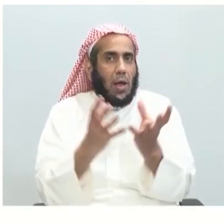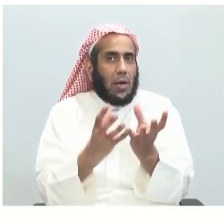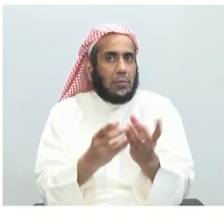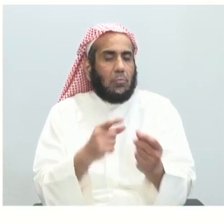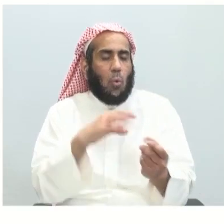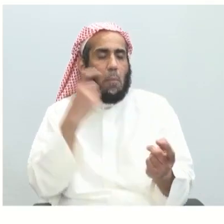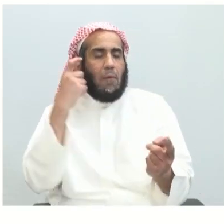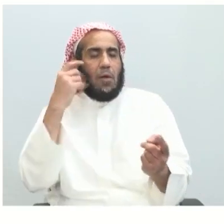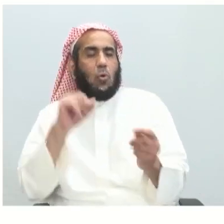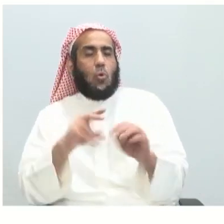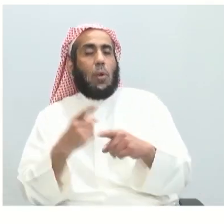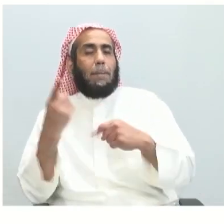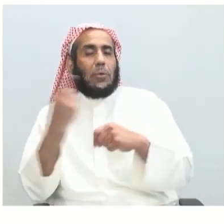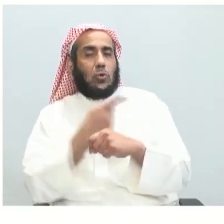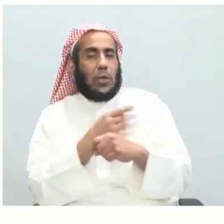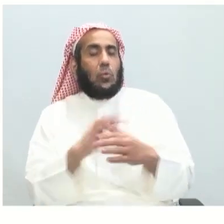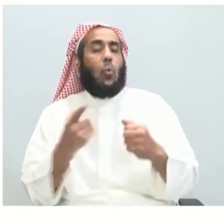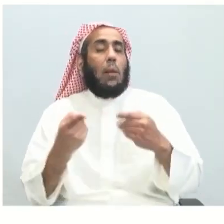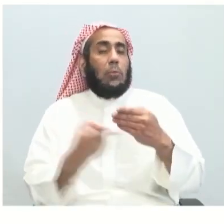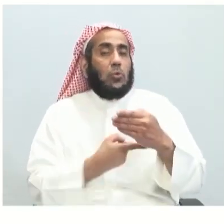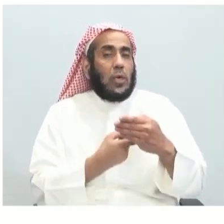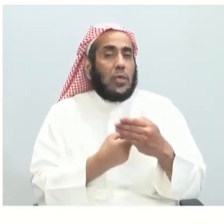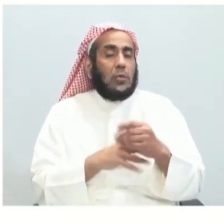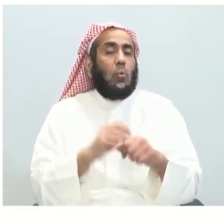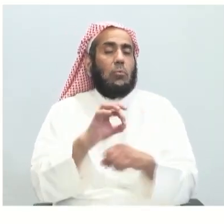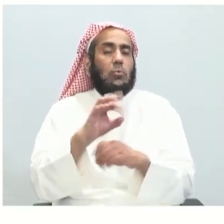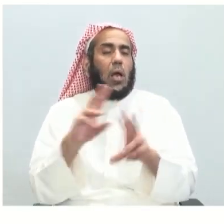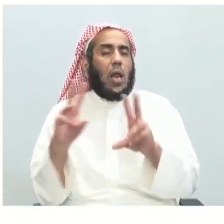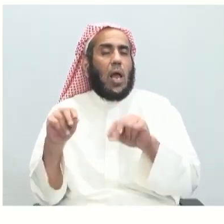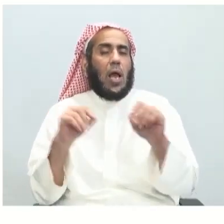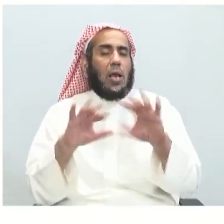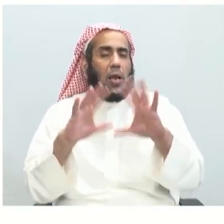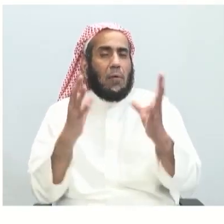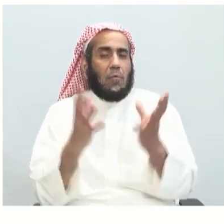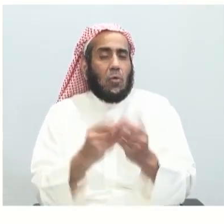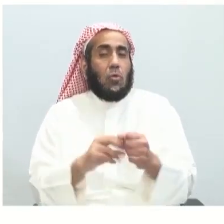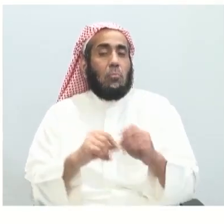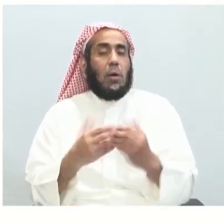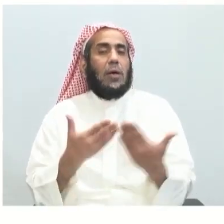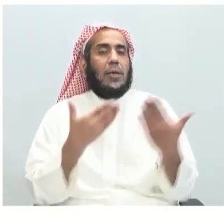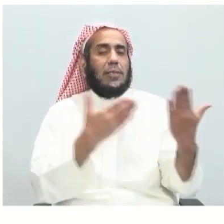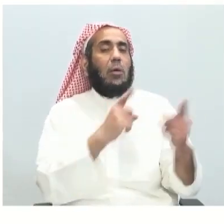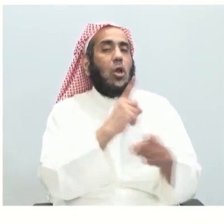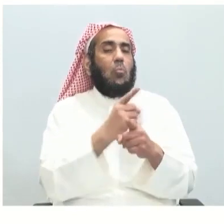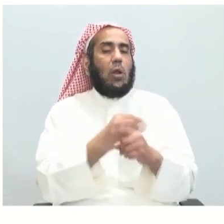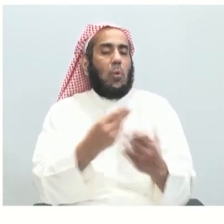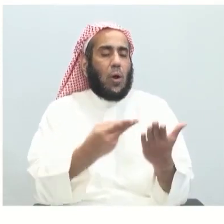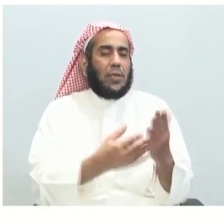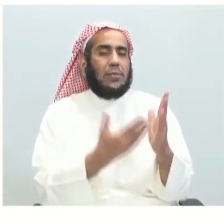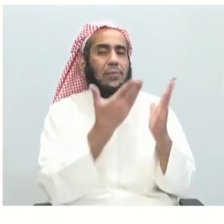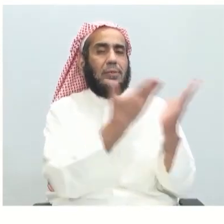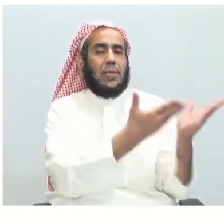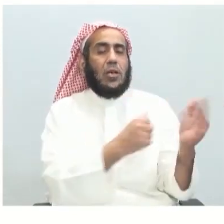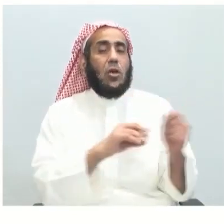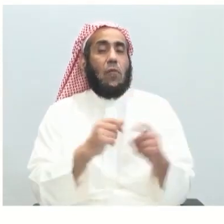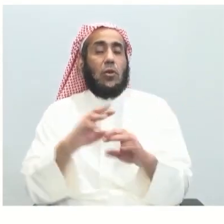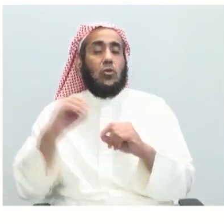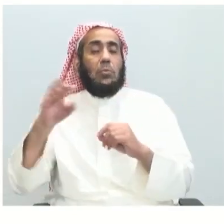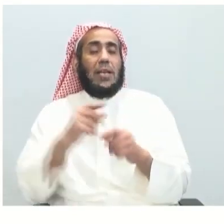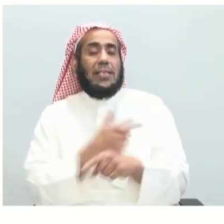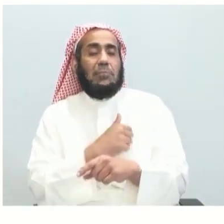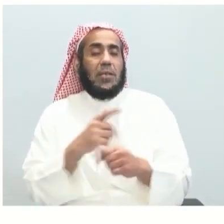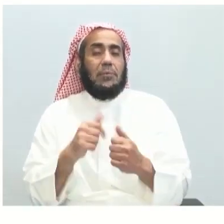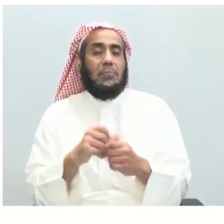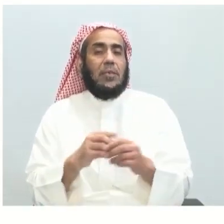لكل من المصوبات والمجرورات على غرار خطير خريطه مفاهيم ثم قدمها لمعلمك الاوراق خاصه وقلنا في المرفوعات هنا في الجمله